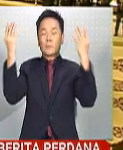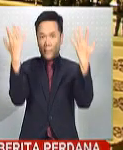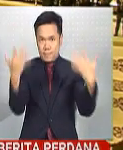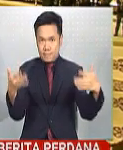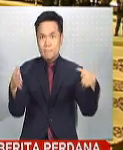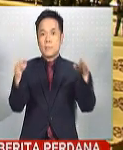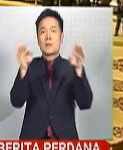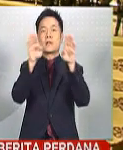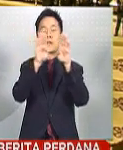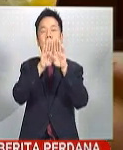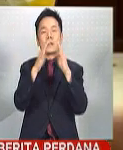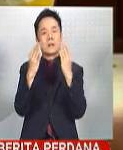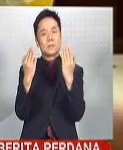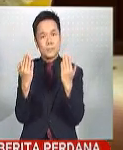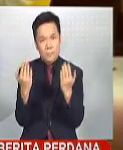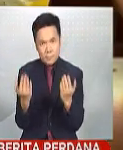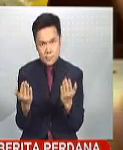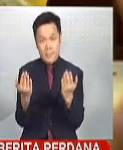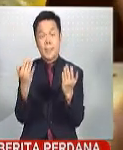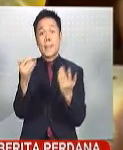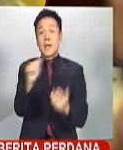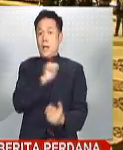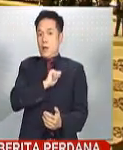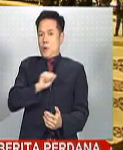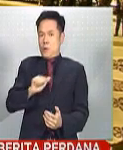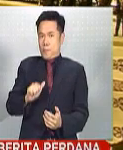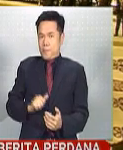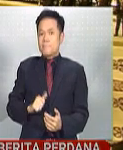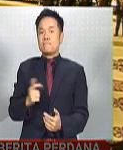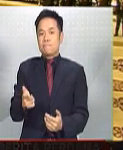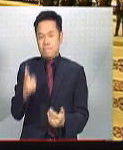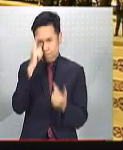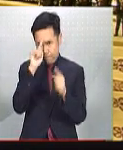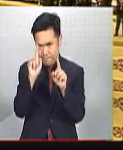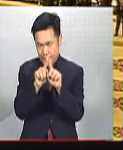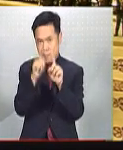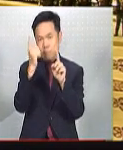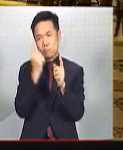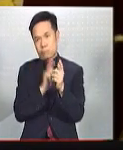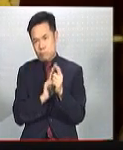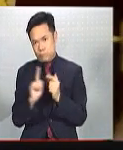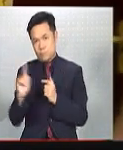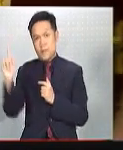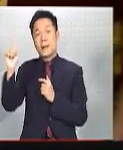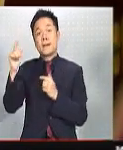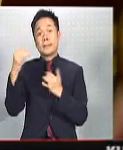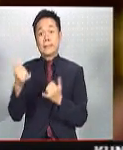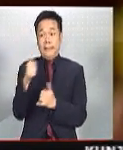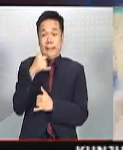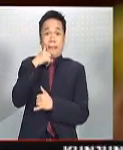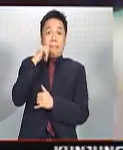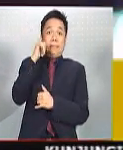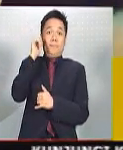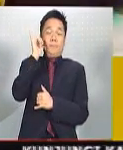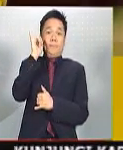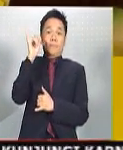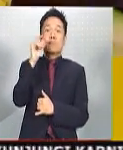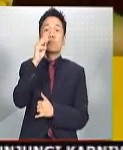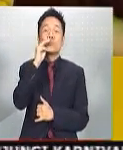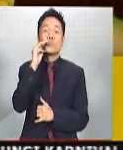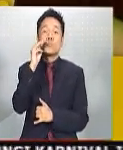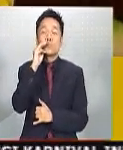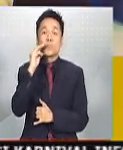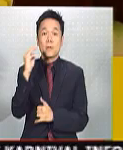bacaan doa sebelum Yang di-Pertuan Agong berkenan berangkat meninggalkan Balai Rung Sri. Semalam, Perdana Menteri Tan Sri Muhyiddin